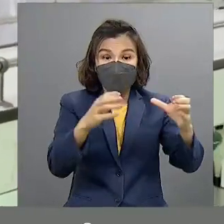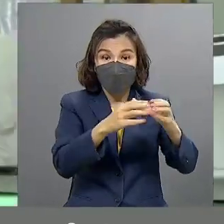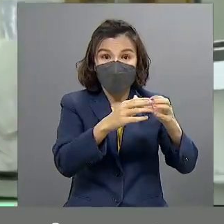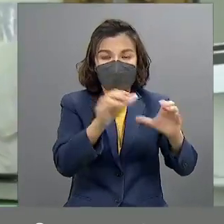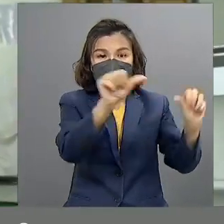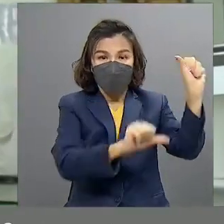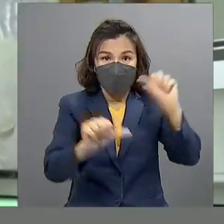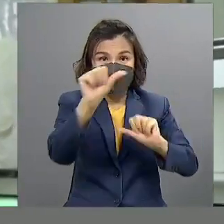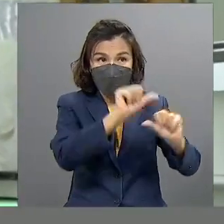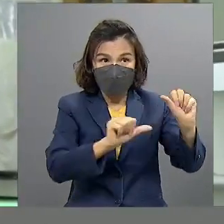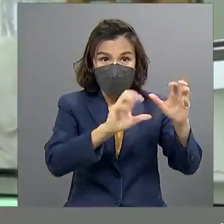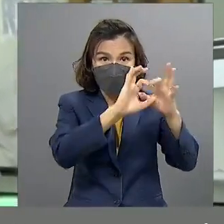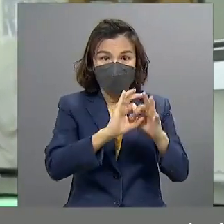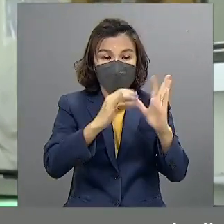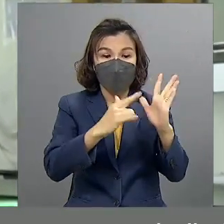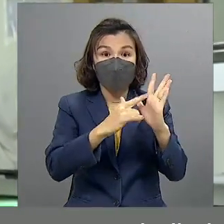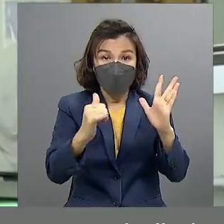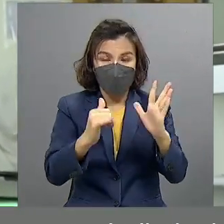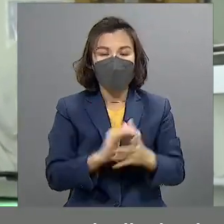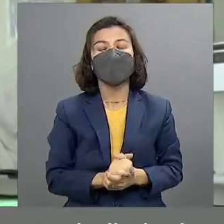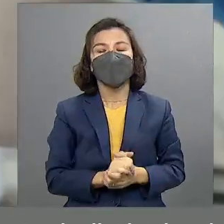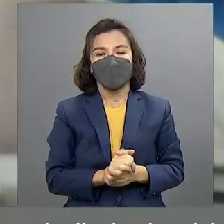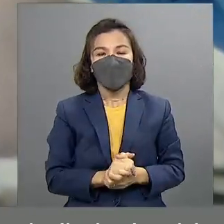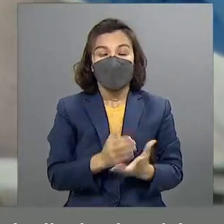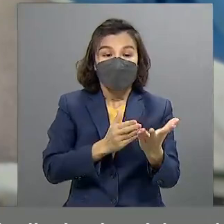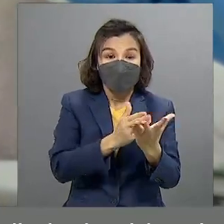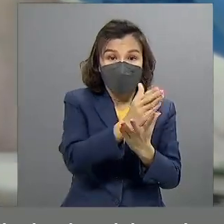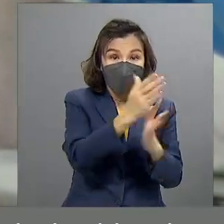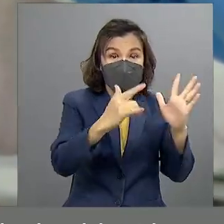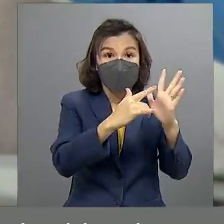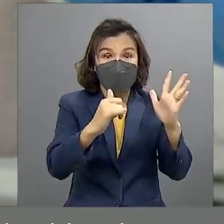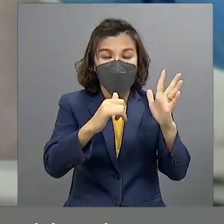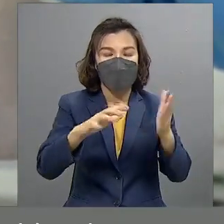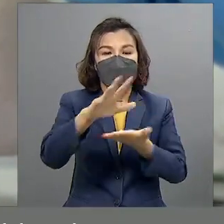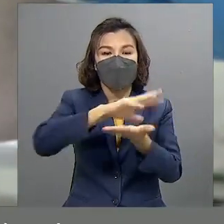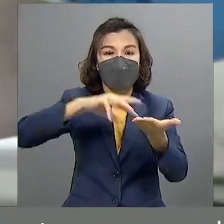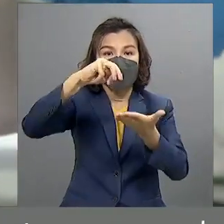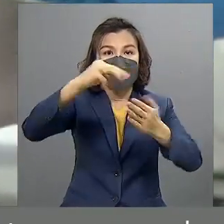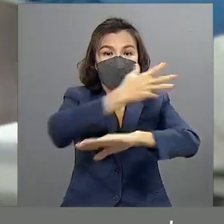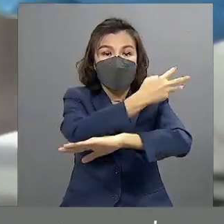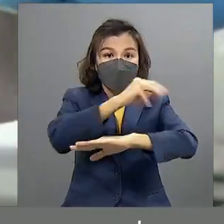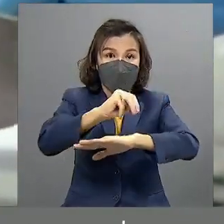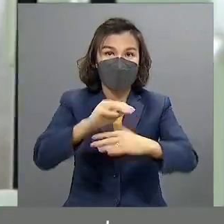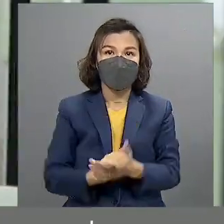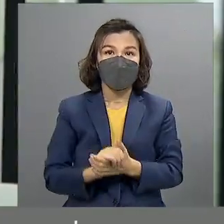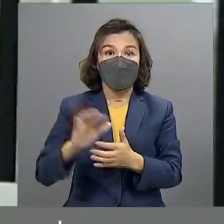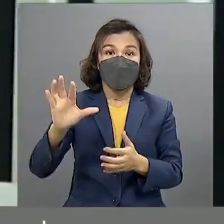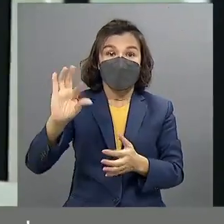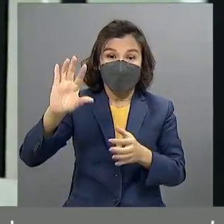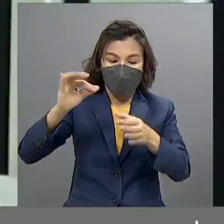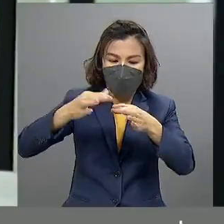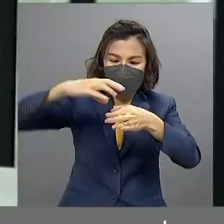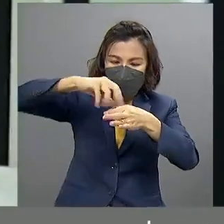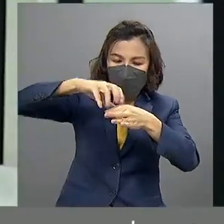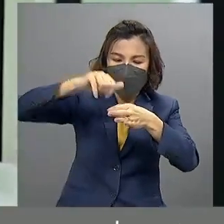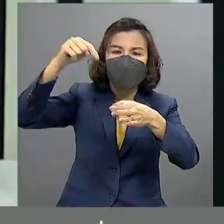ชศาสตร์คณะเภสัชศาสตร์มหาวิทยาลัยมหาสารคามบอกว่าที่พึ่งรักษาโรคน้ำกัดเท้านี่นะคะเป็นยาที่มีสรรพคุณใน